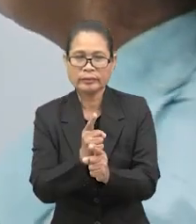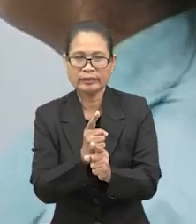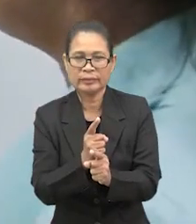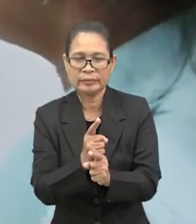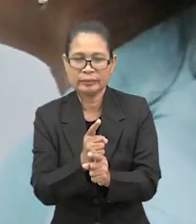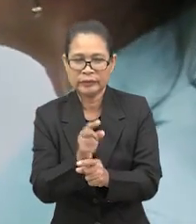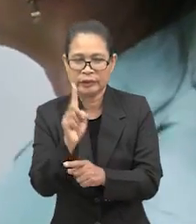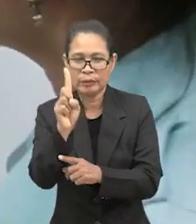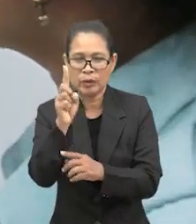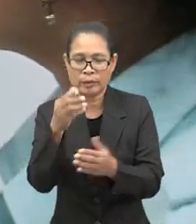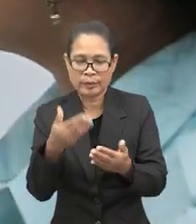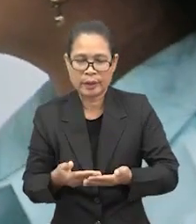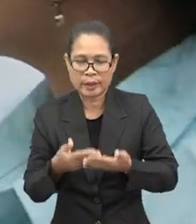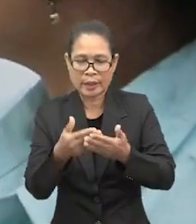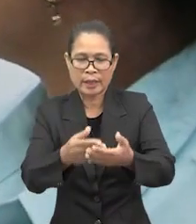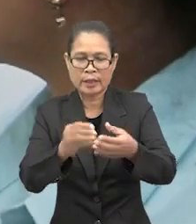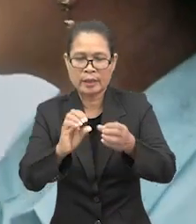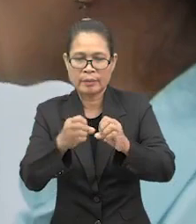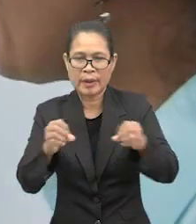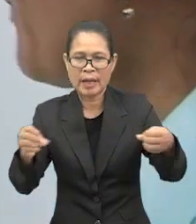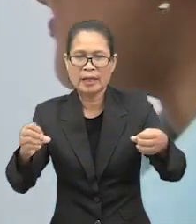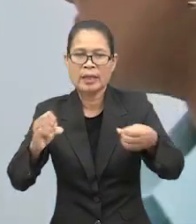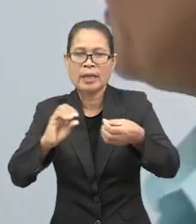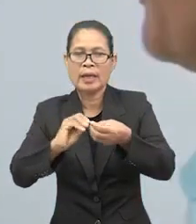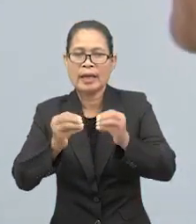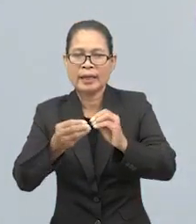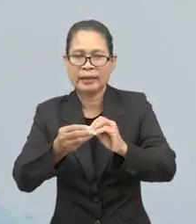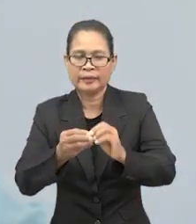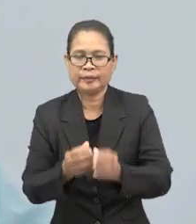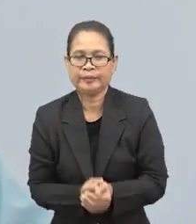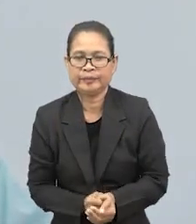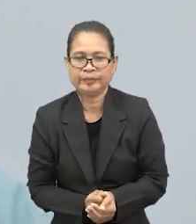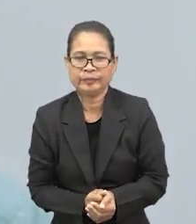dương trừ. Tí mùi dương bằng cao là bạc lệ.